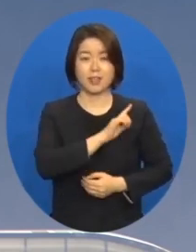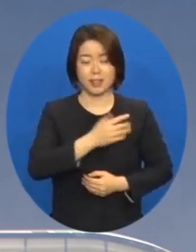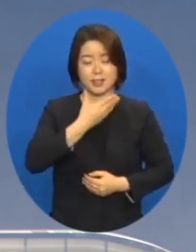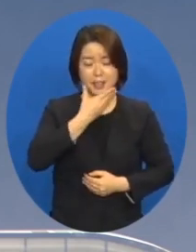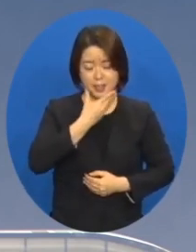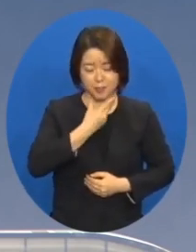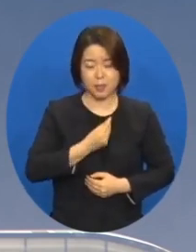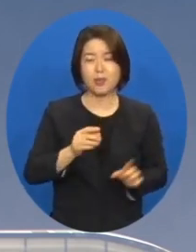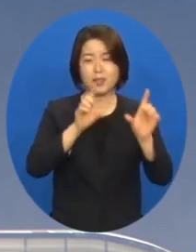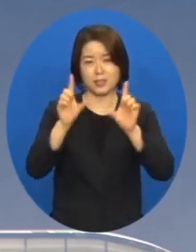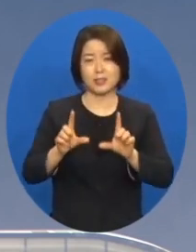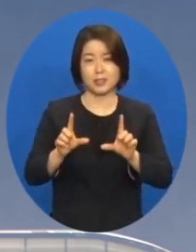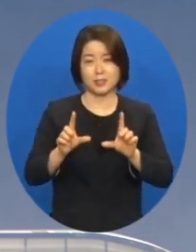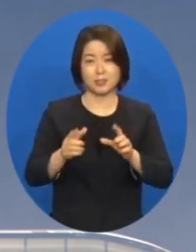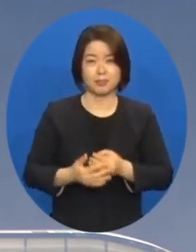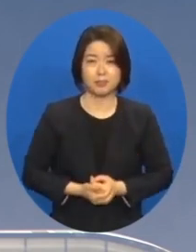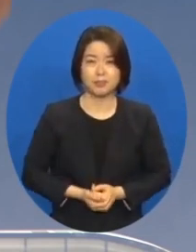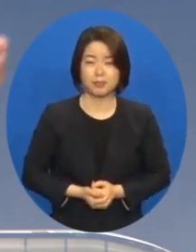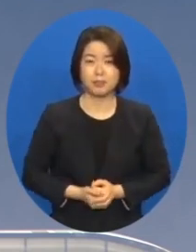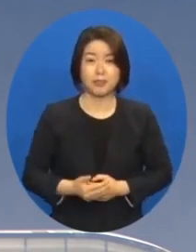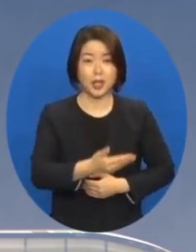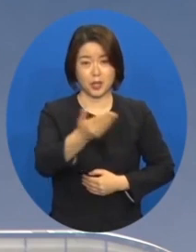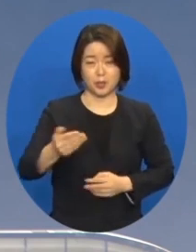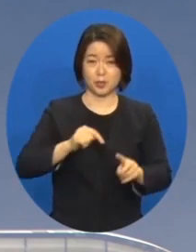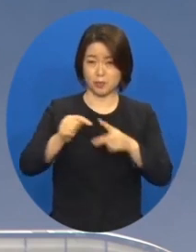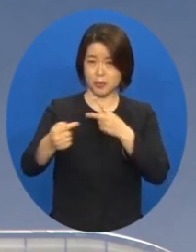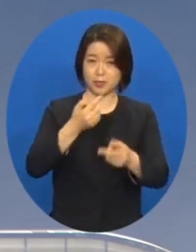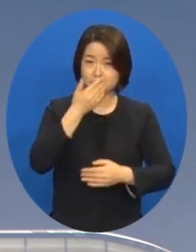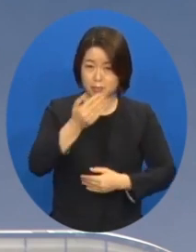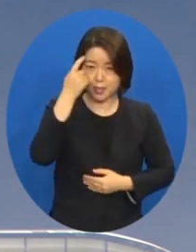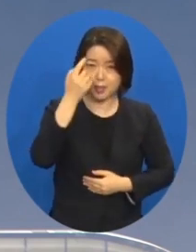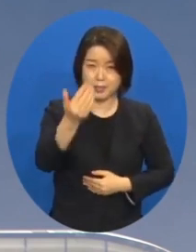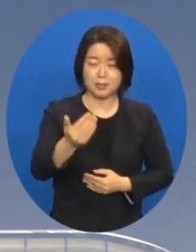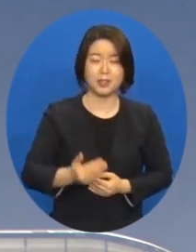행복한 삶이라는 거예요. 여러분 이해가 되십니까?